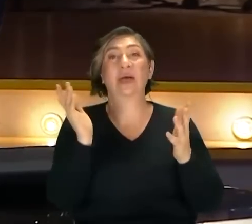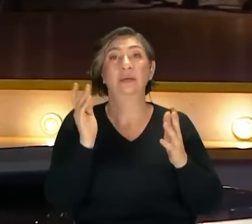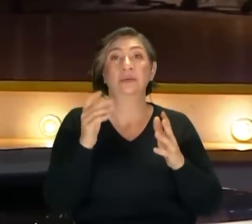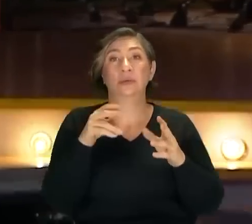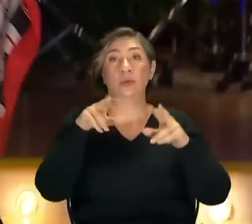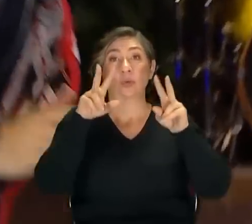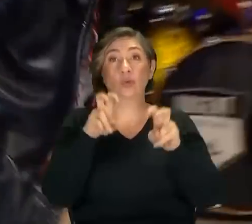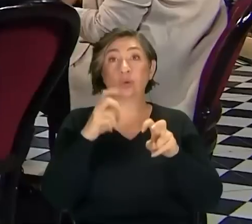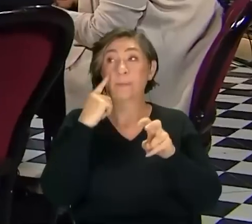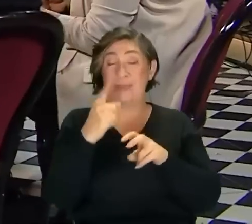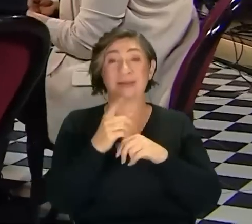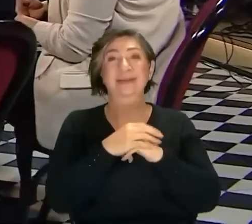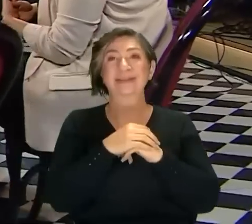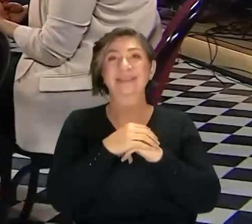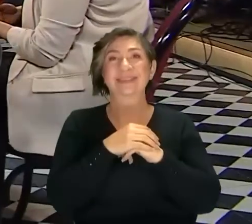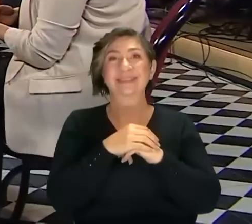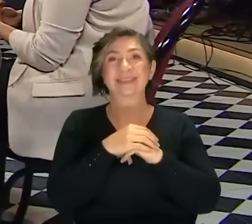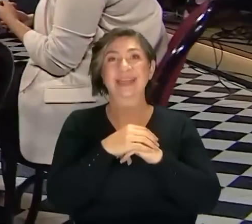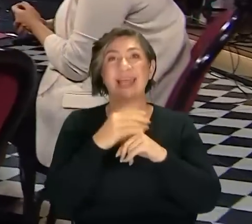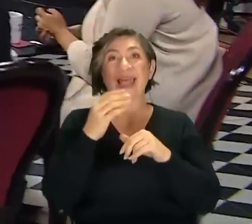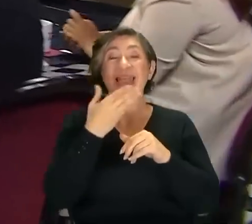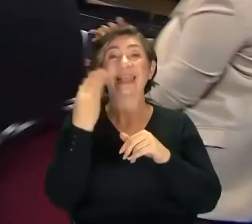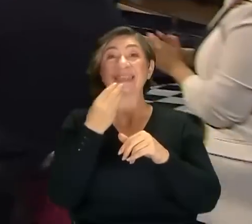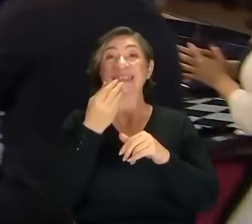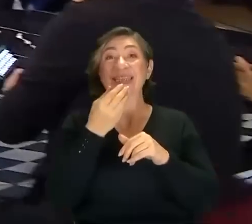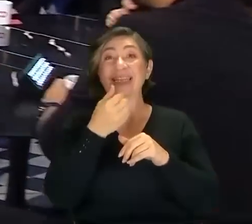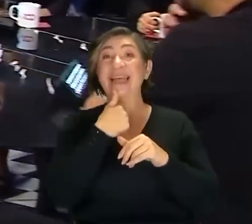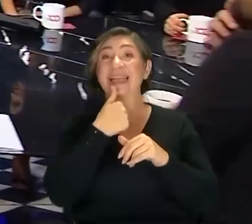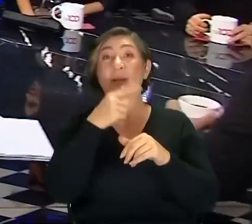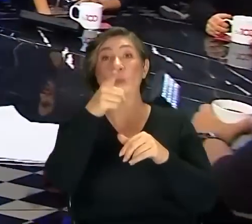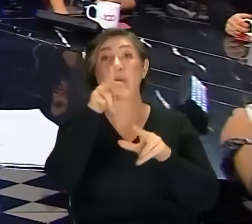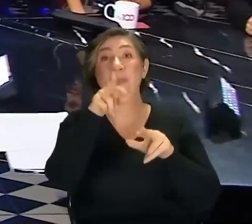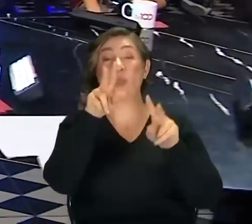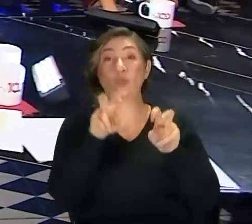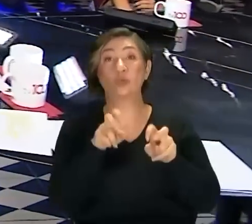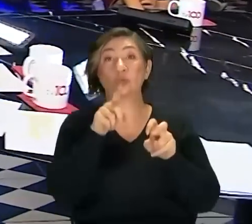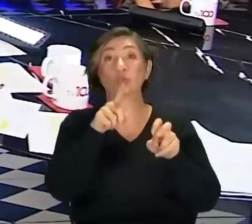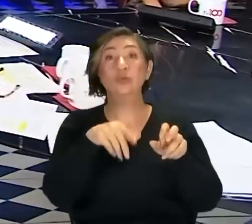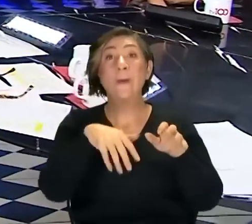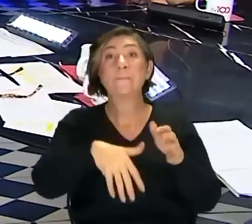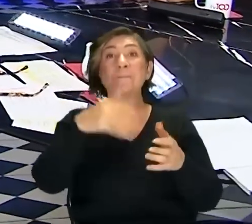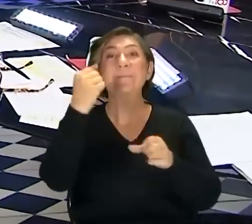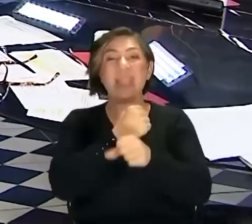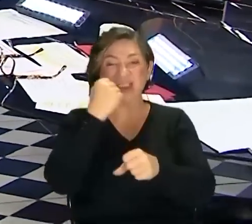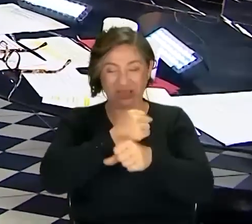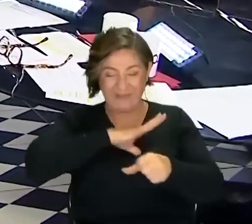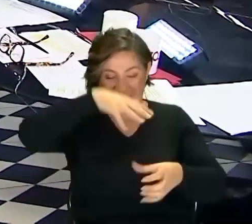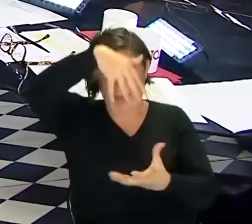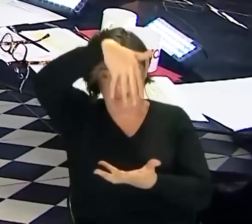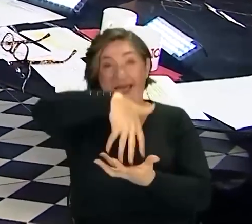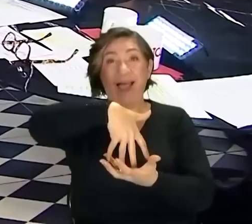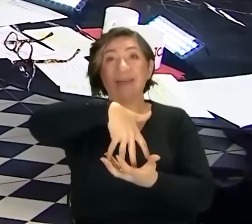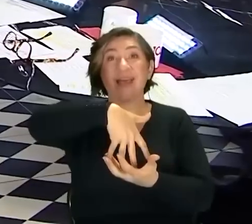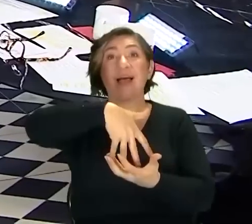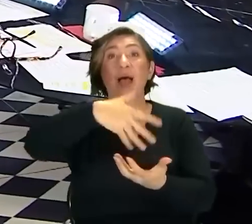Böyle olur. Mesela şöyle oturan tiplerdir onlar. Mesela ergen çocuklar şöyle oturur. Sanki burada bir beton blok varmış gibi.